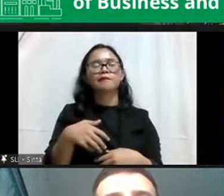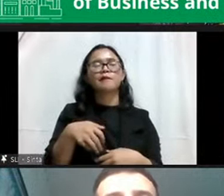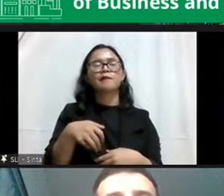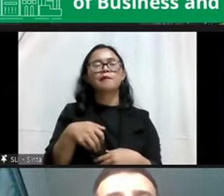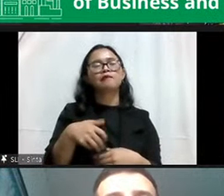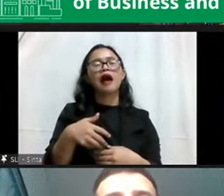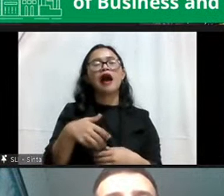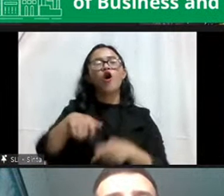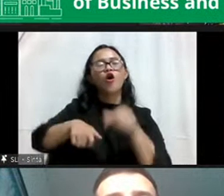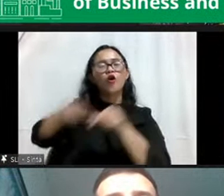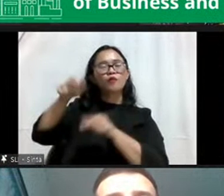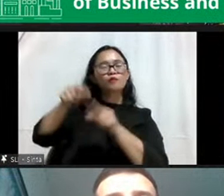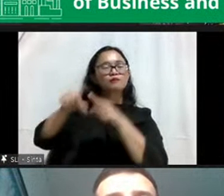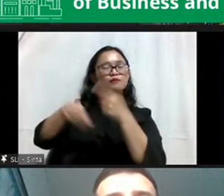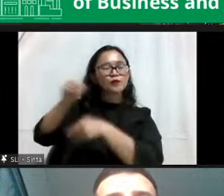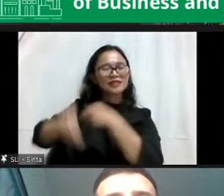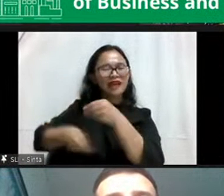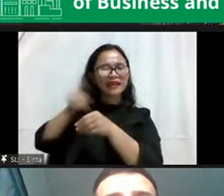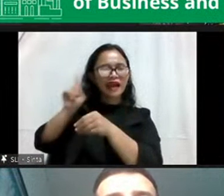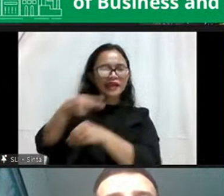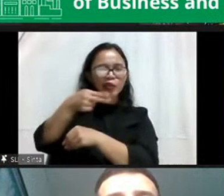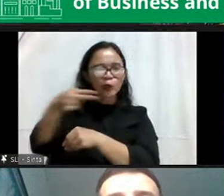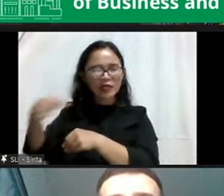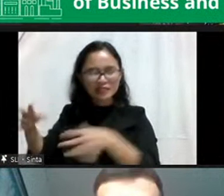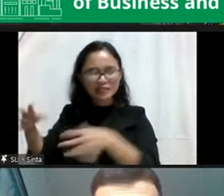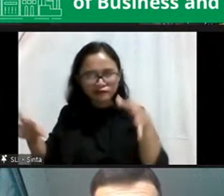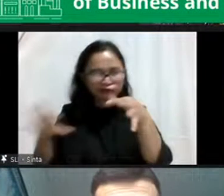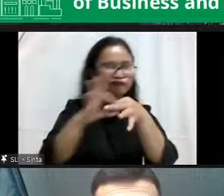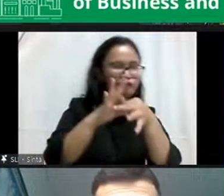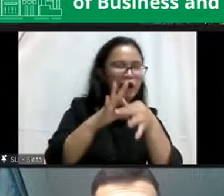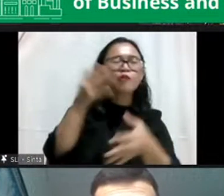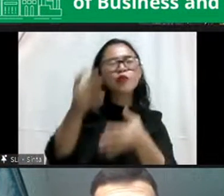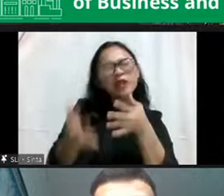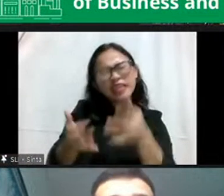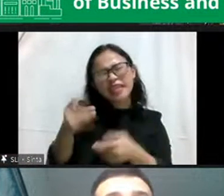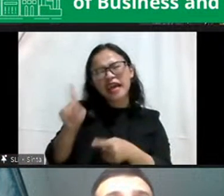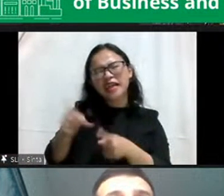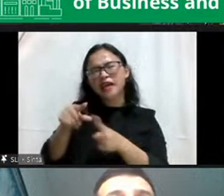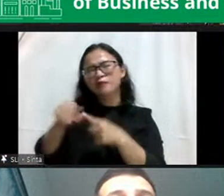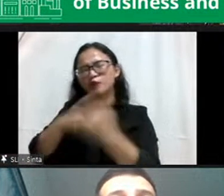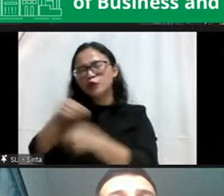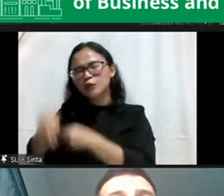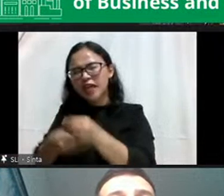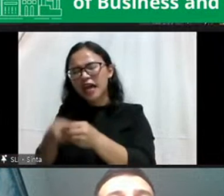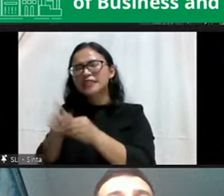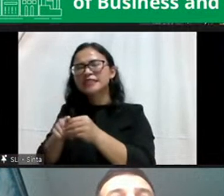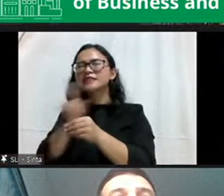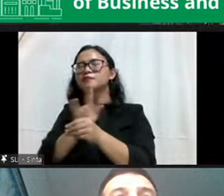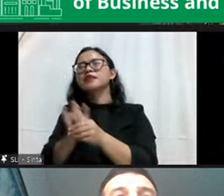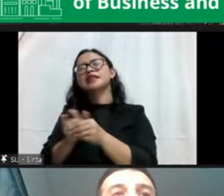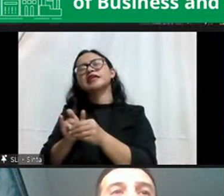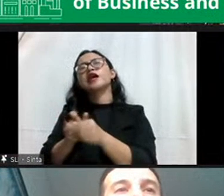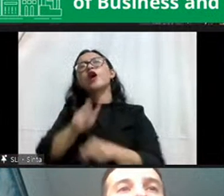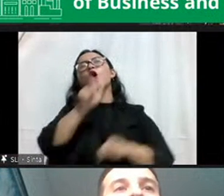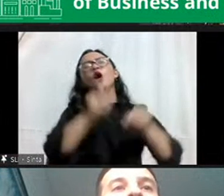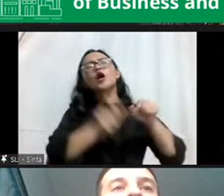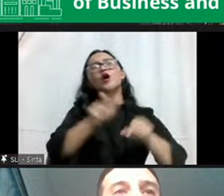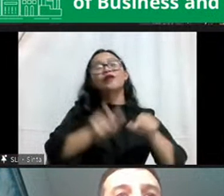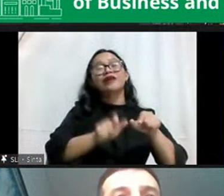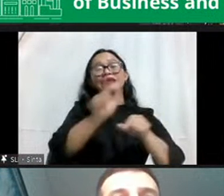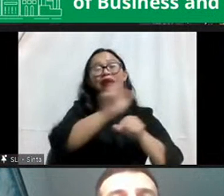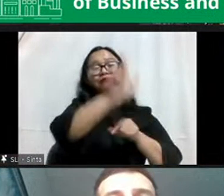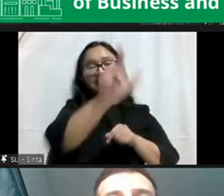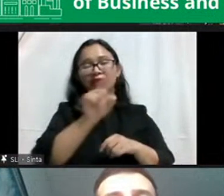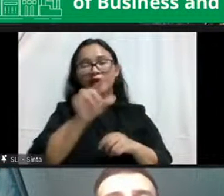Indonesia yangghasil yang mengakibatkan e para peminjam itu patuh dengan hak asasi manusia